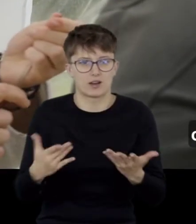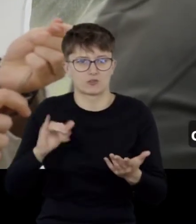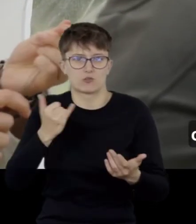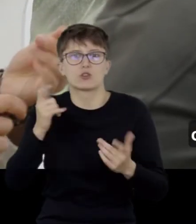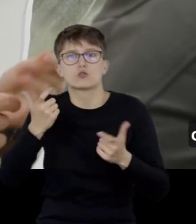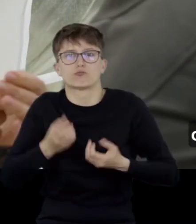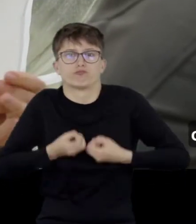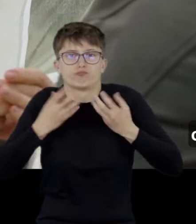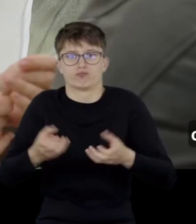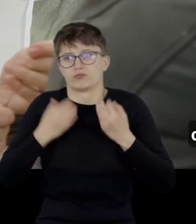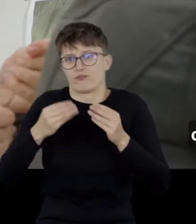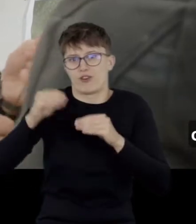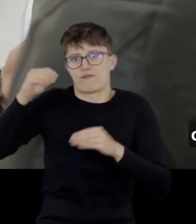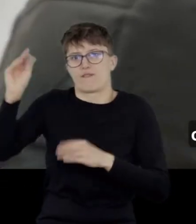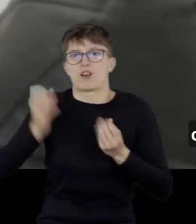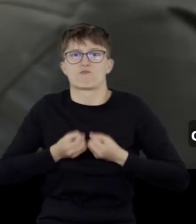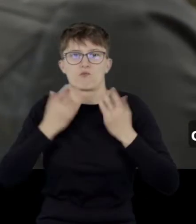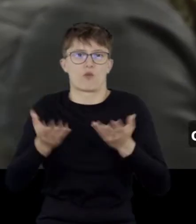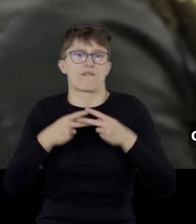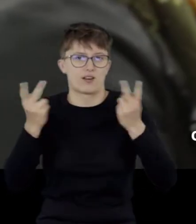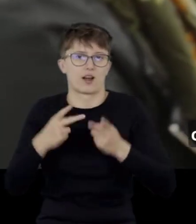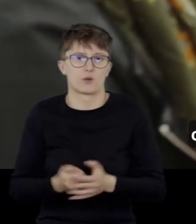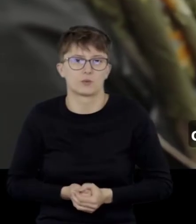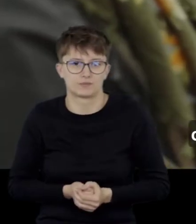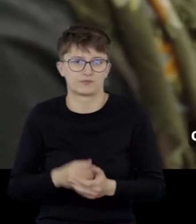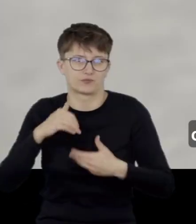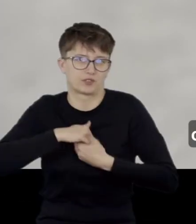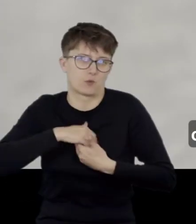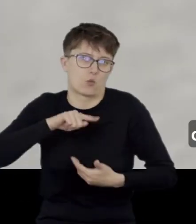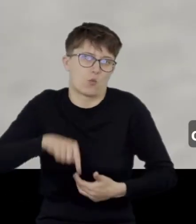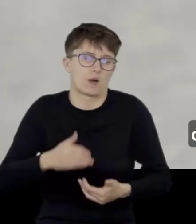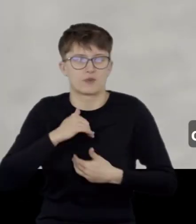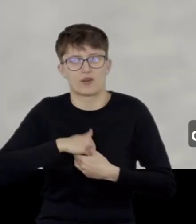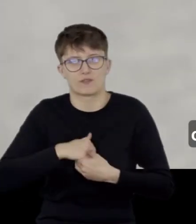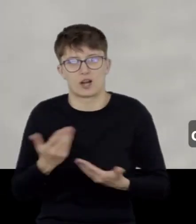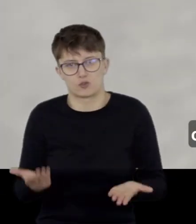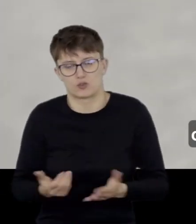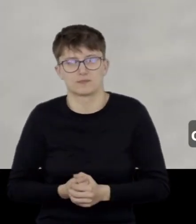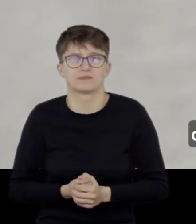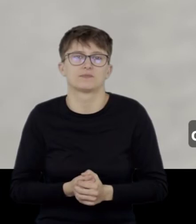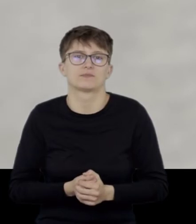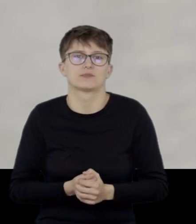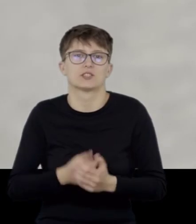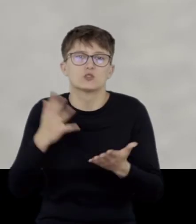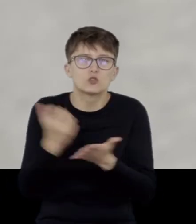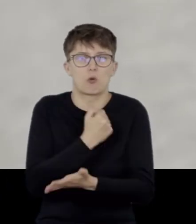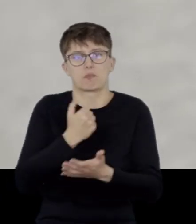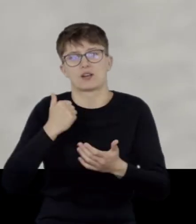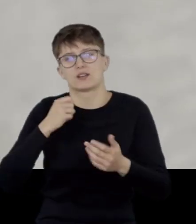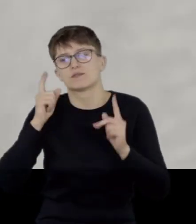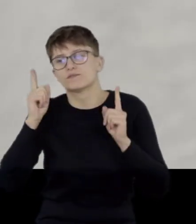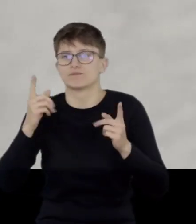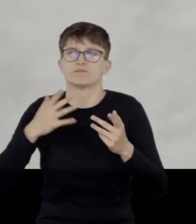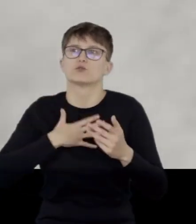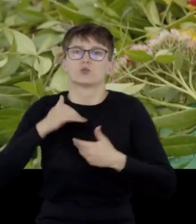komunikować, coraz głębsze obszary swojego wnętrza nam ujawniają. Zdobyli w sobie